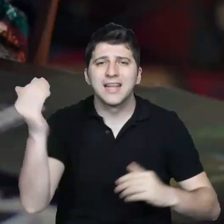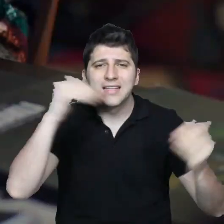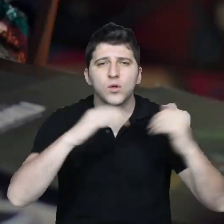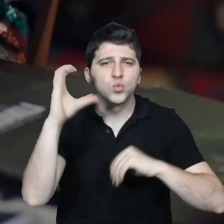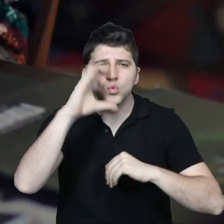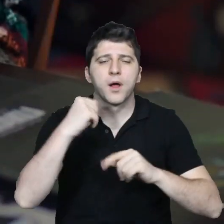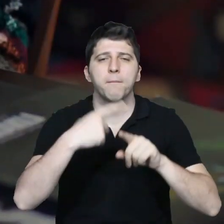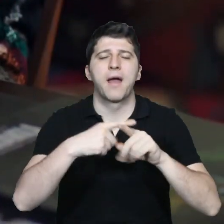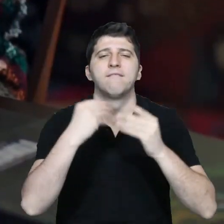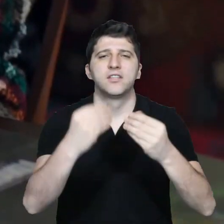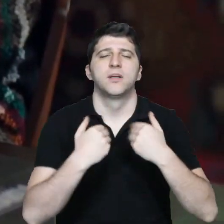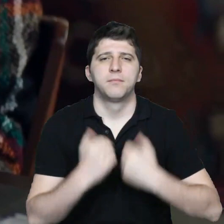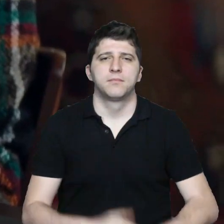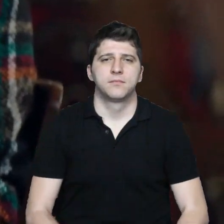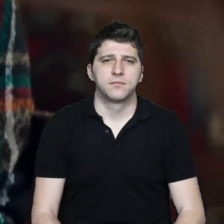turlardan sana pay vereceğim.